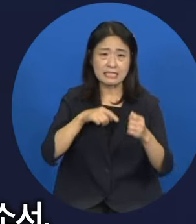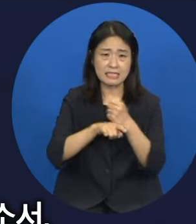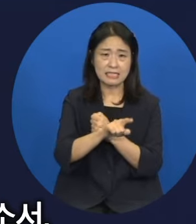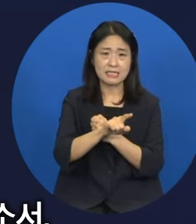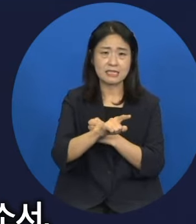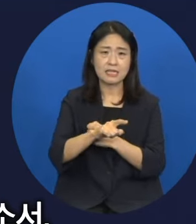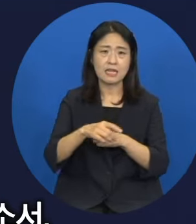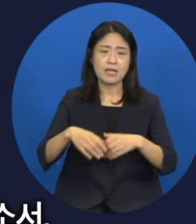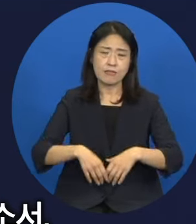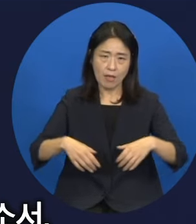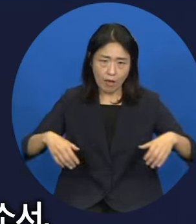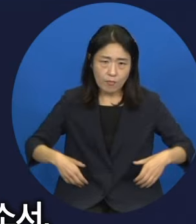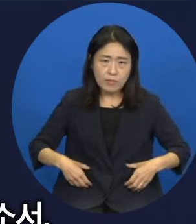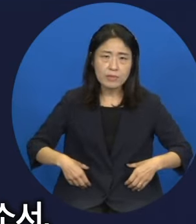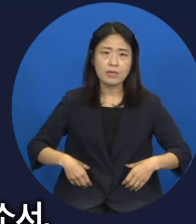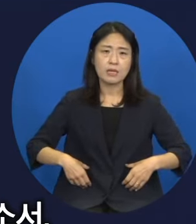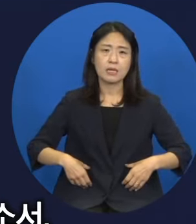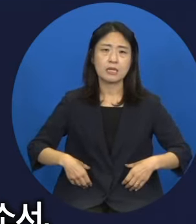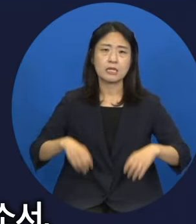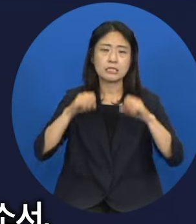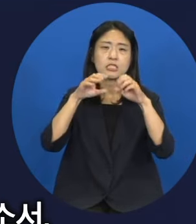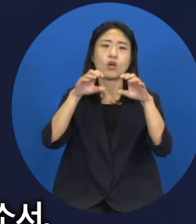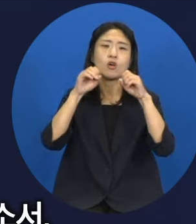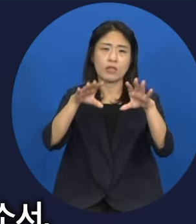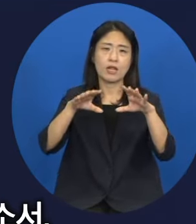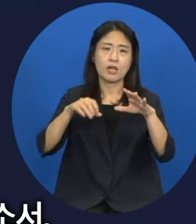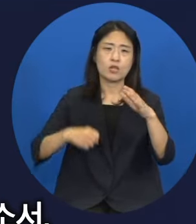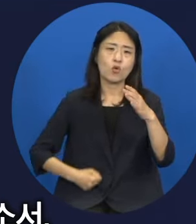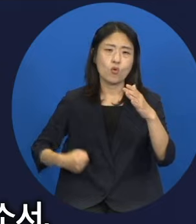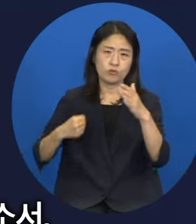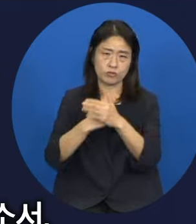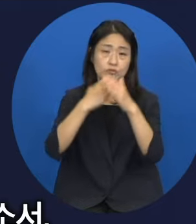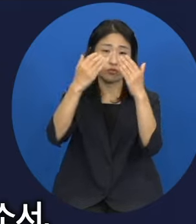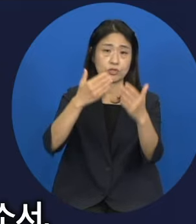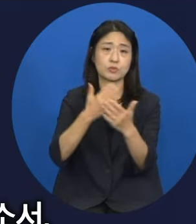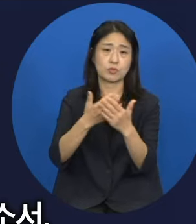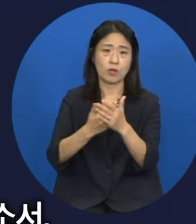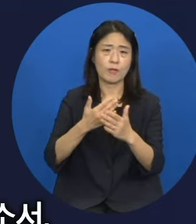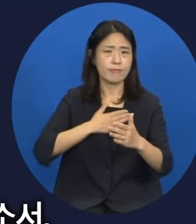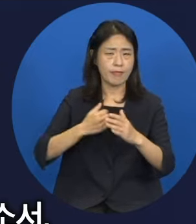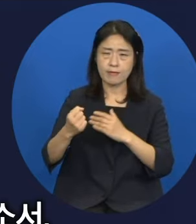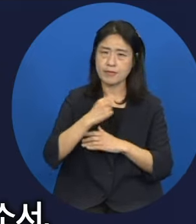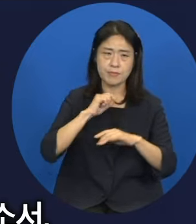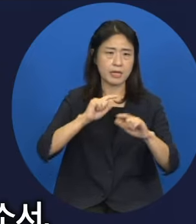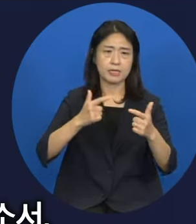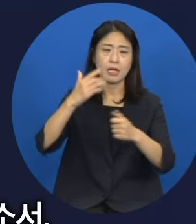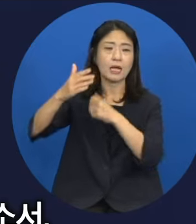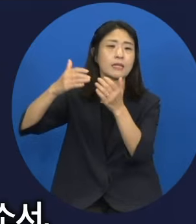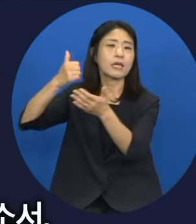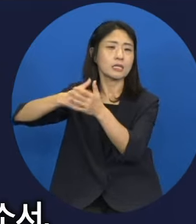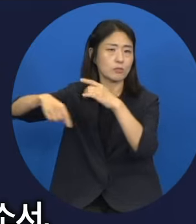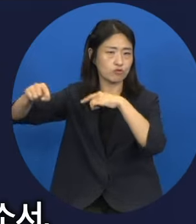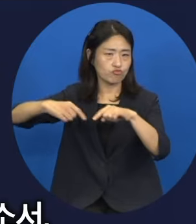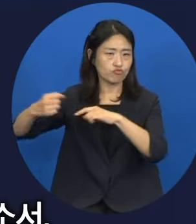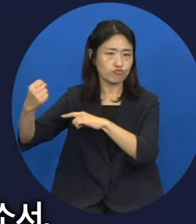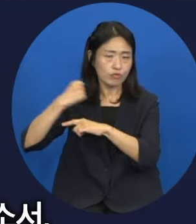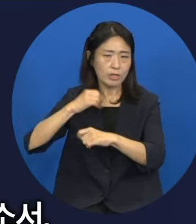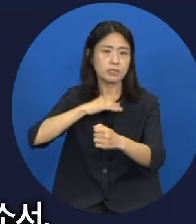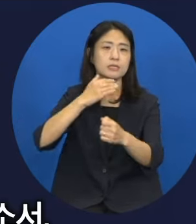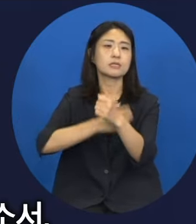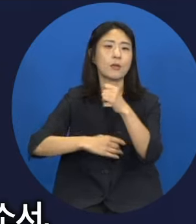있는 용기를 주십시오. 그러나 우리의 힘이 아닌 하나님의 주권과 능력만을 의지하게 하여